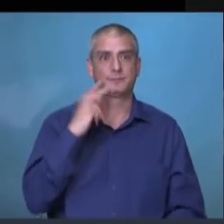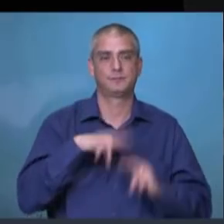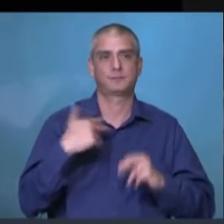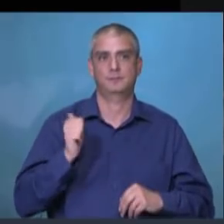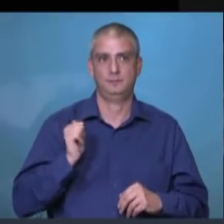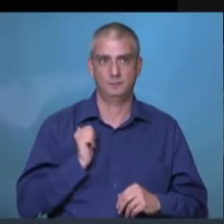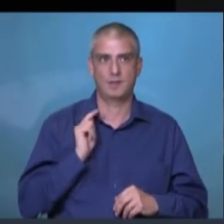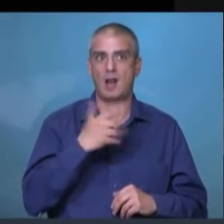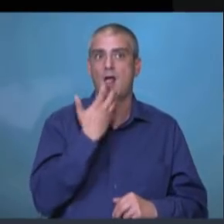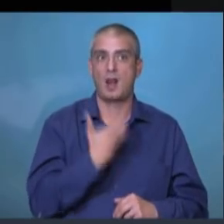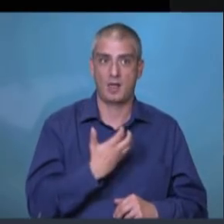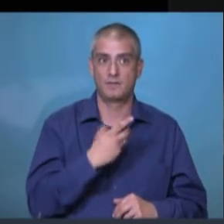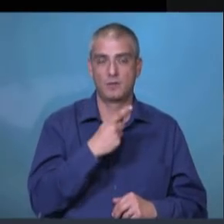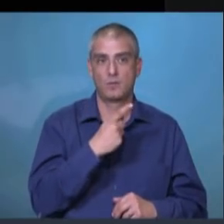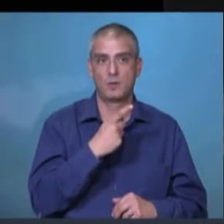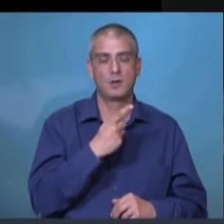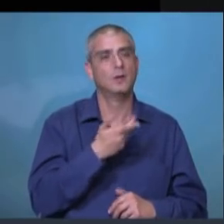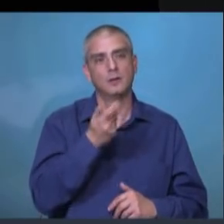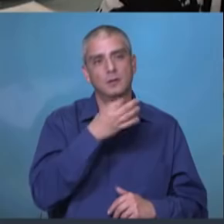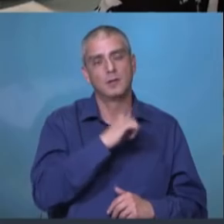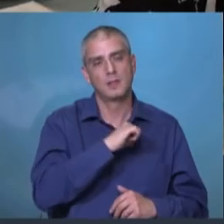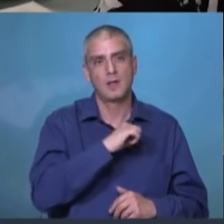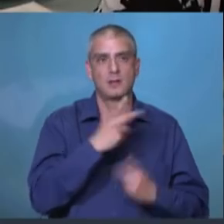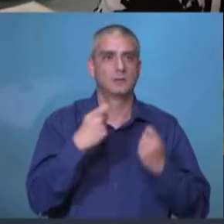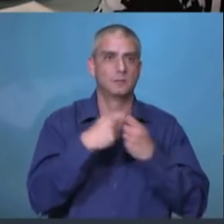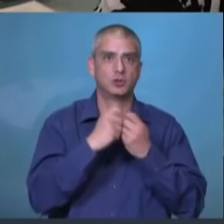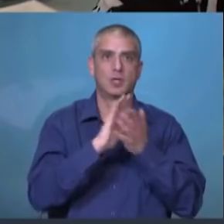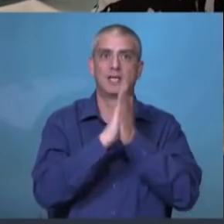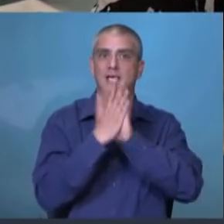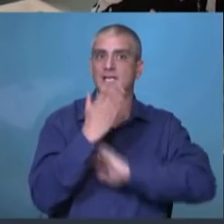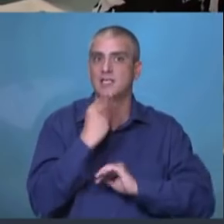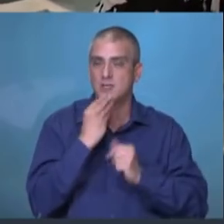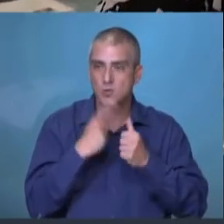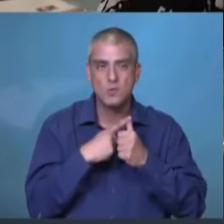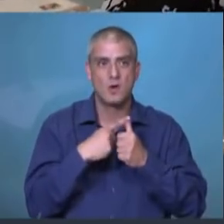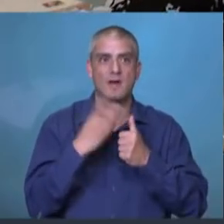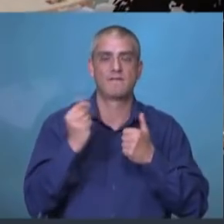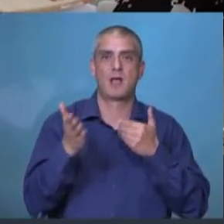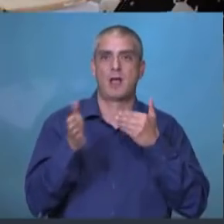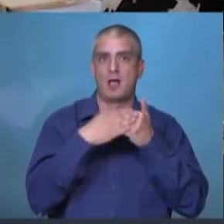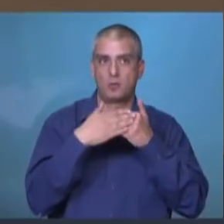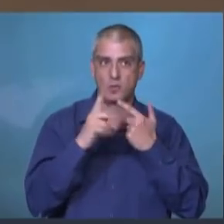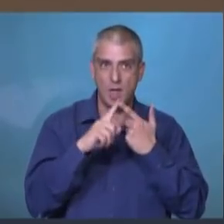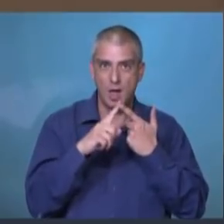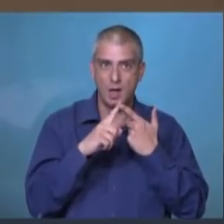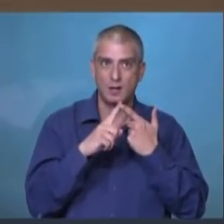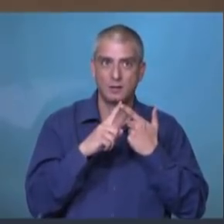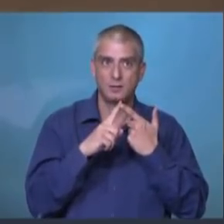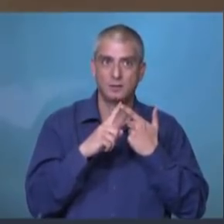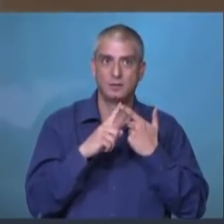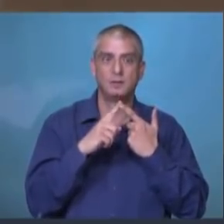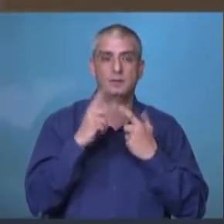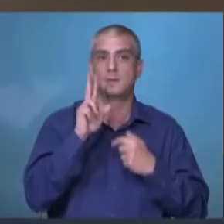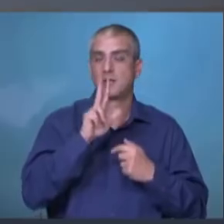לרב, והוא הלך להתעניין לגבי גיור ולגבי חתונה.